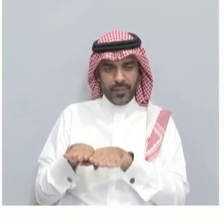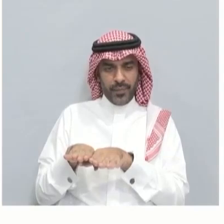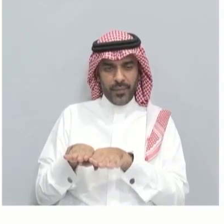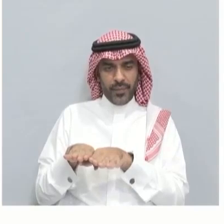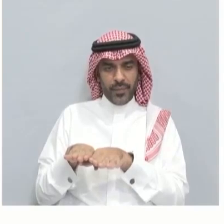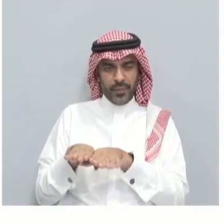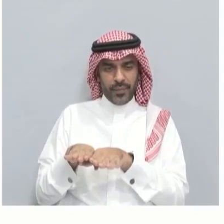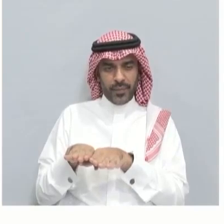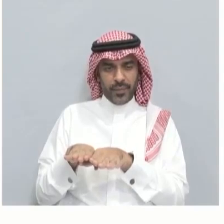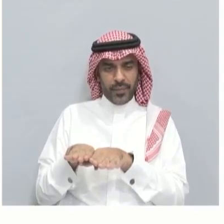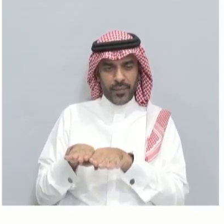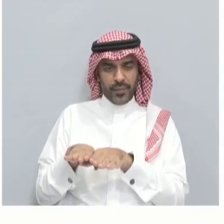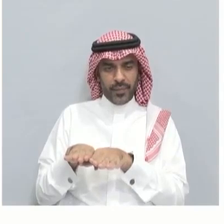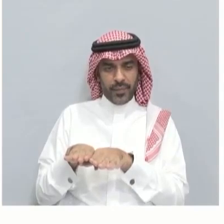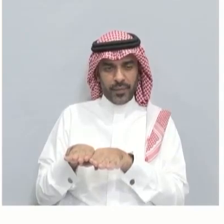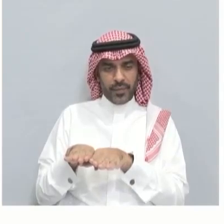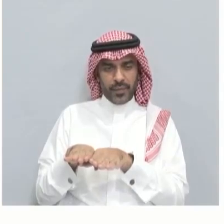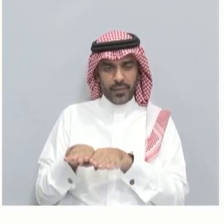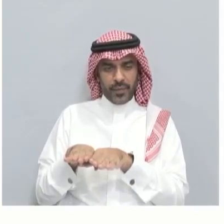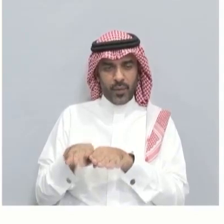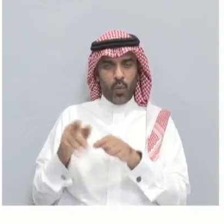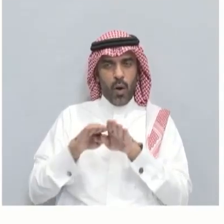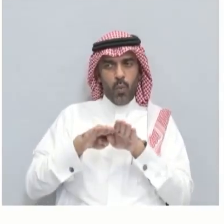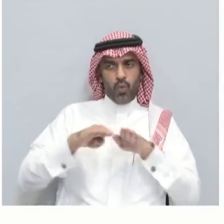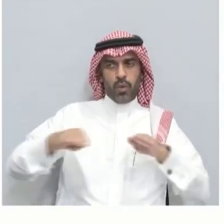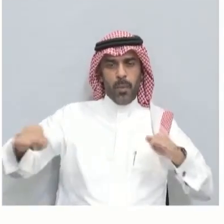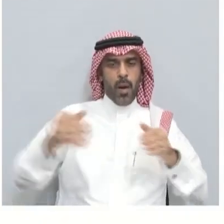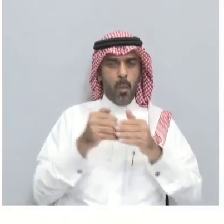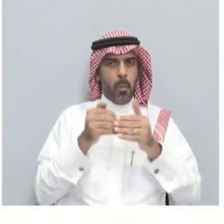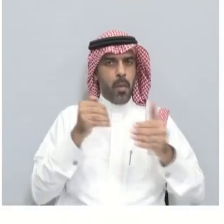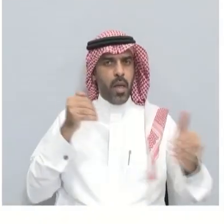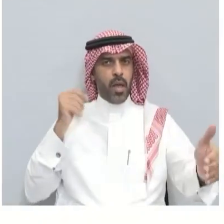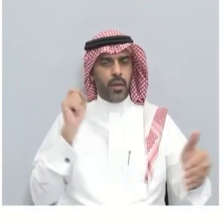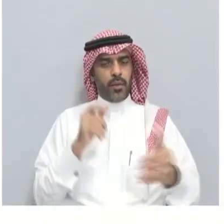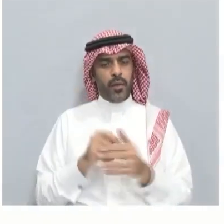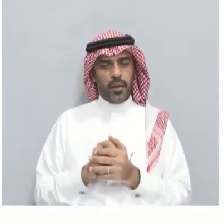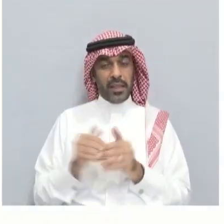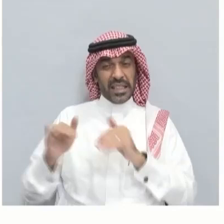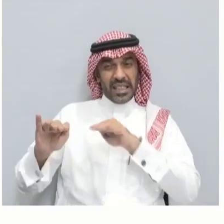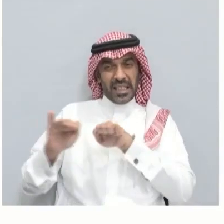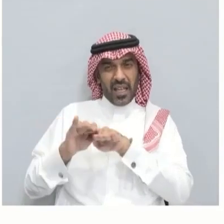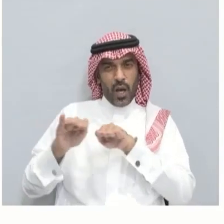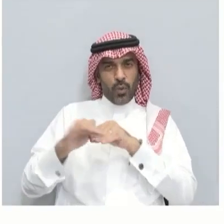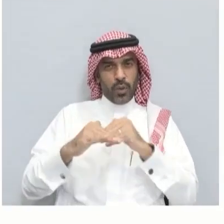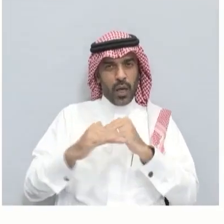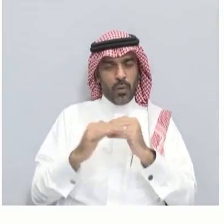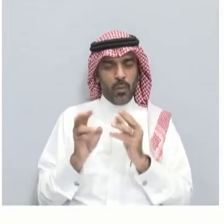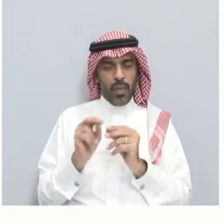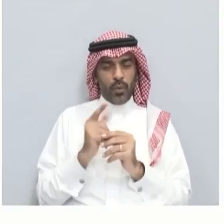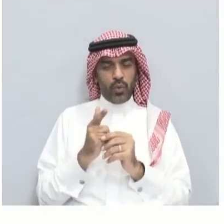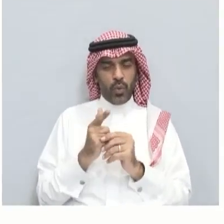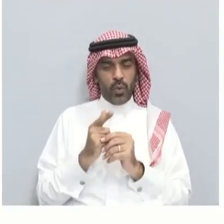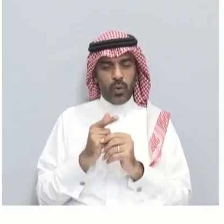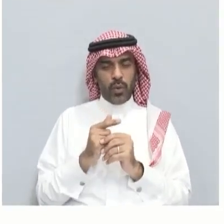تحويليه ولدينا ايضا متباعده اعطينا مثال تقاربيه قلنا براكين ايش اي نوع من البراكين